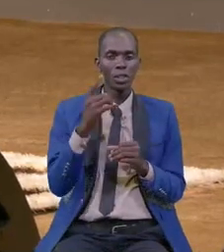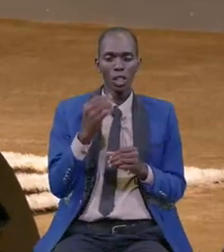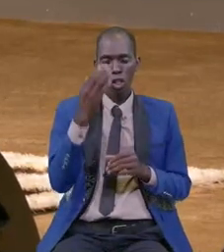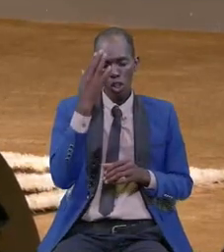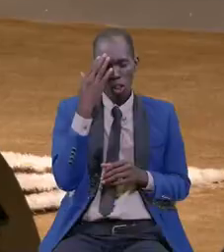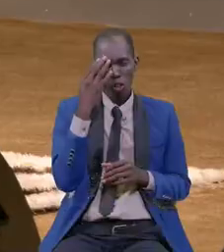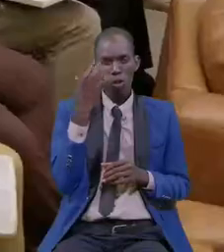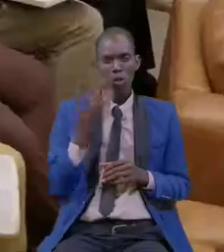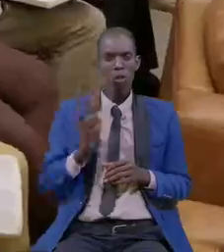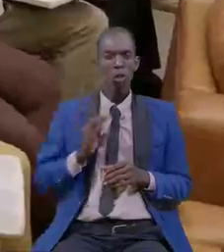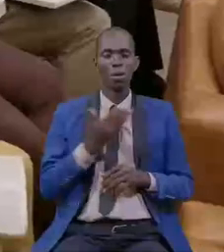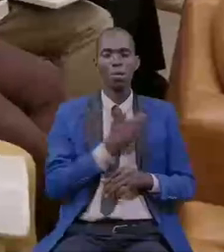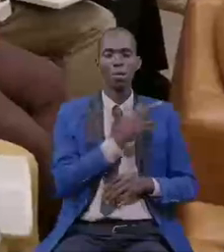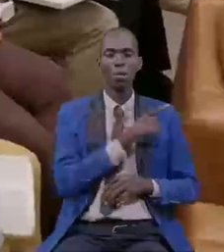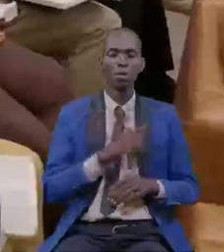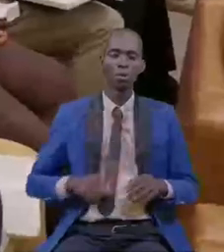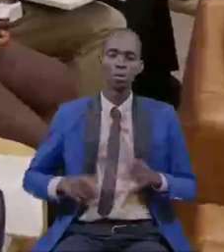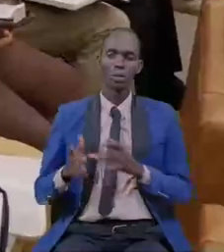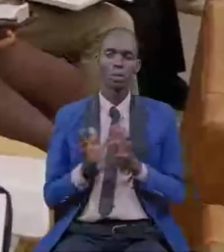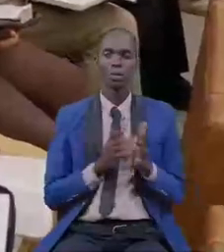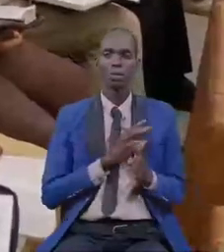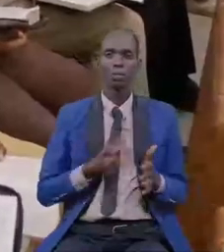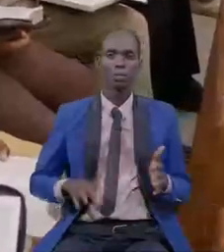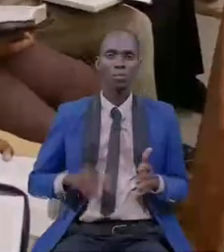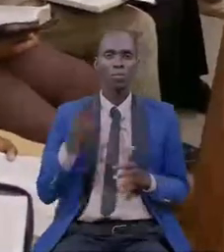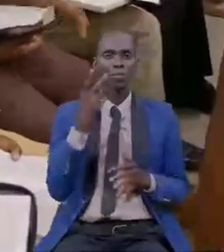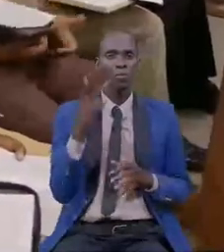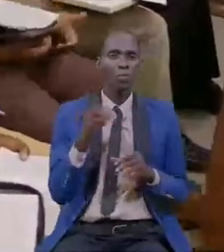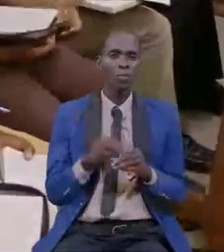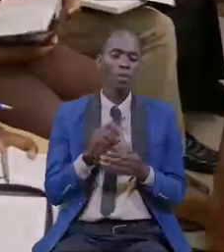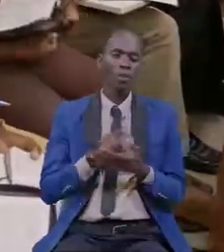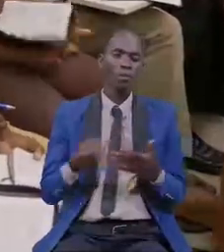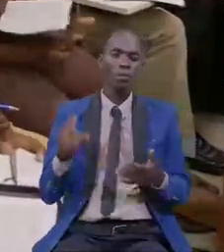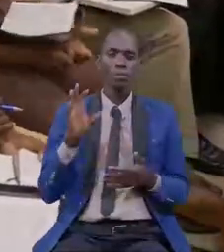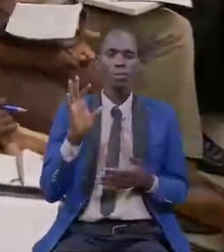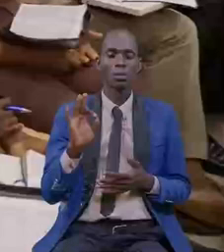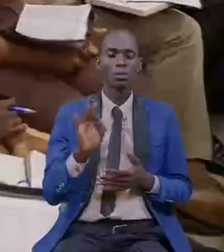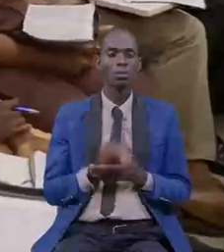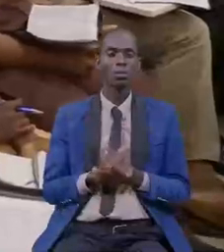dans la connaissance spirituelle de notre Seigneur Jésus-Christ le verset 9 mais